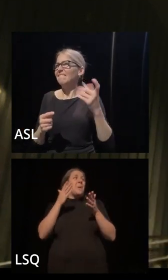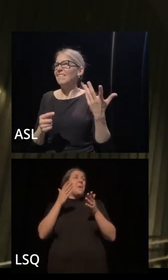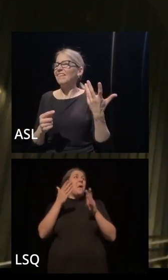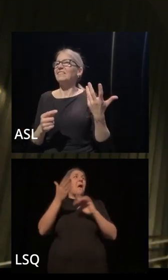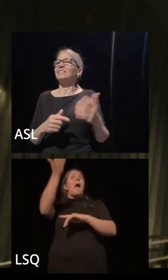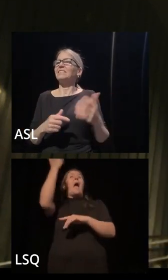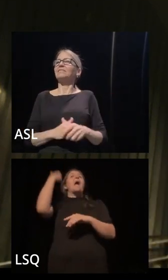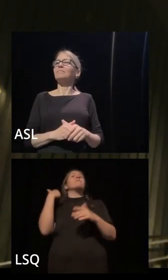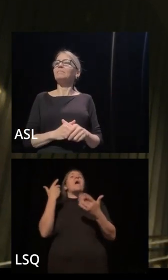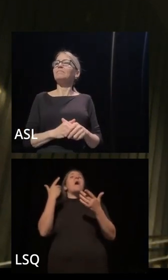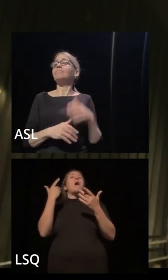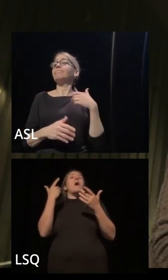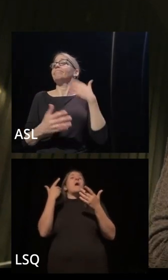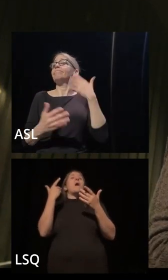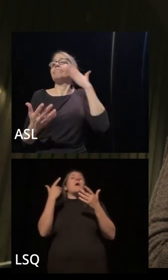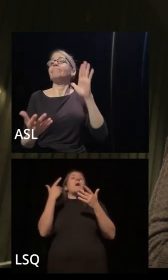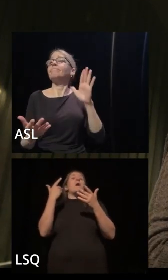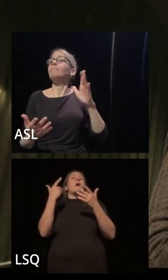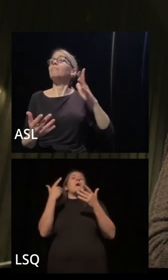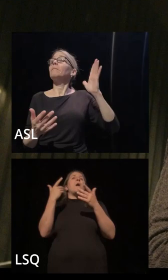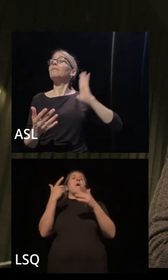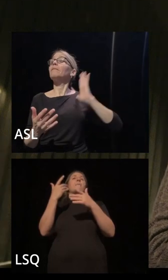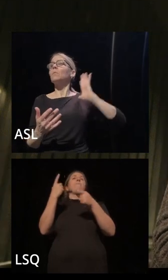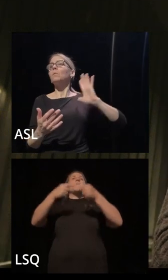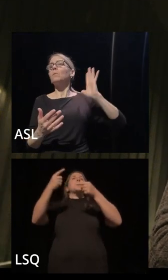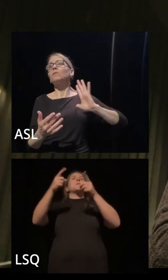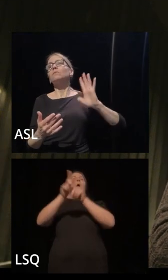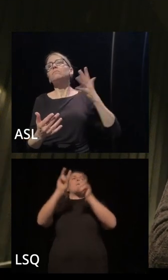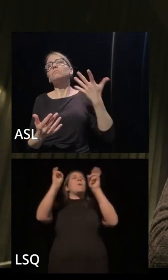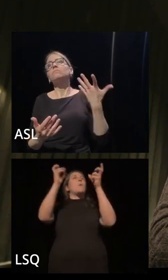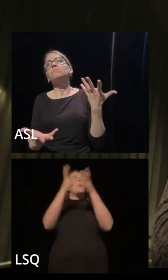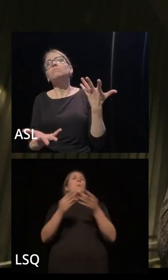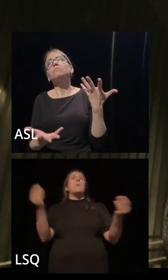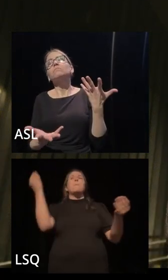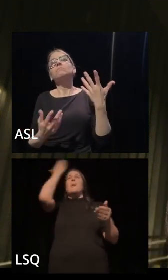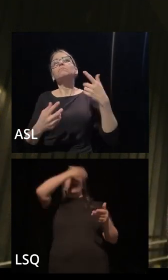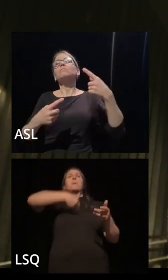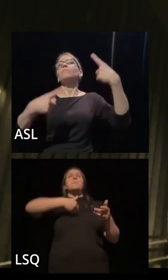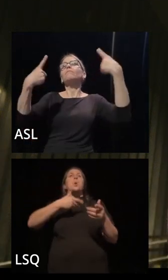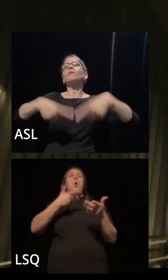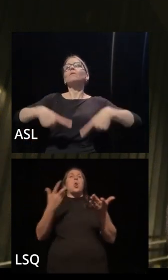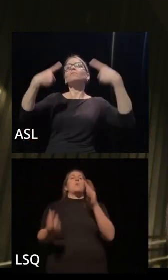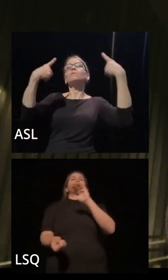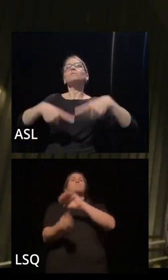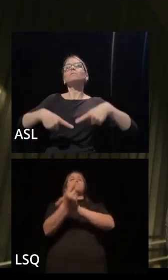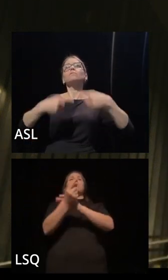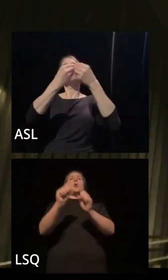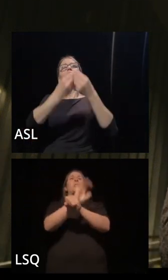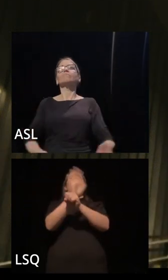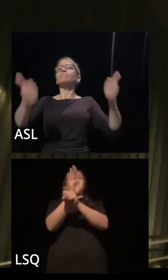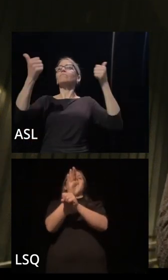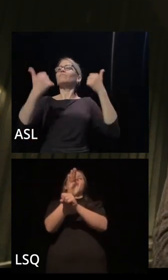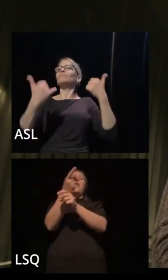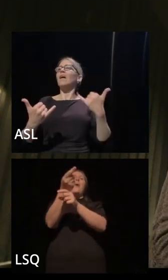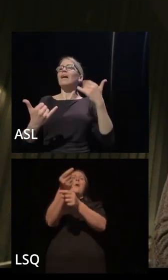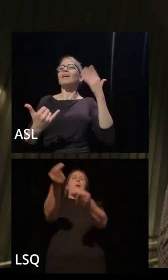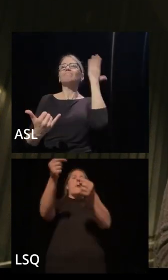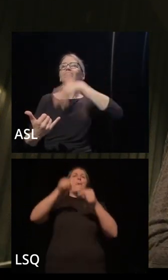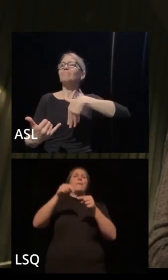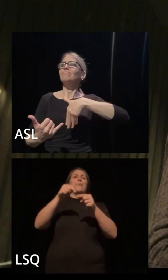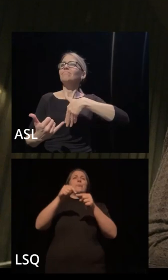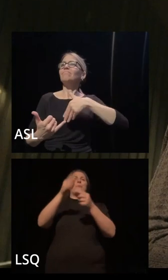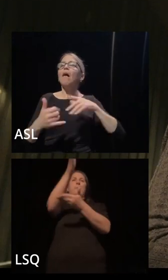quasi disparu, elles ont été réinstaurées avec la Covid. Mais est-ce que vous avez pu remarquer des différences dans